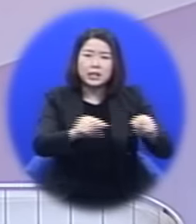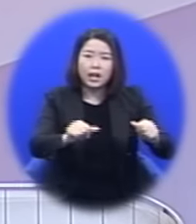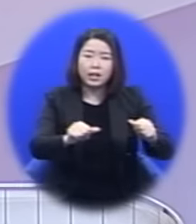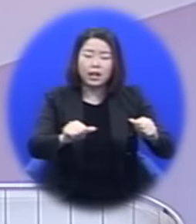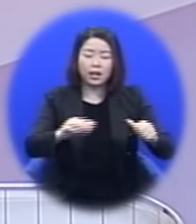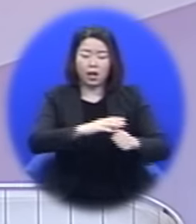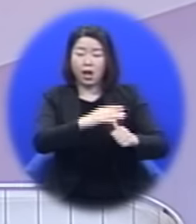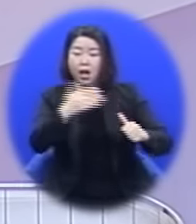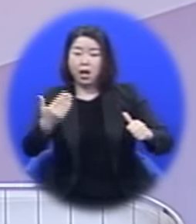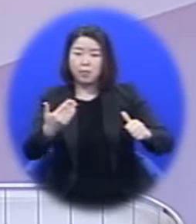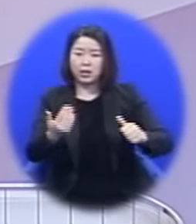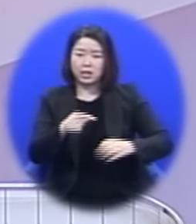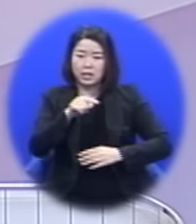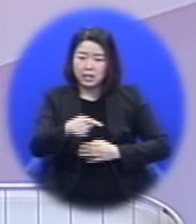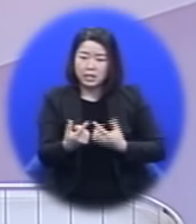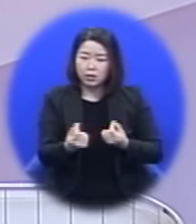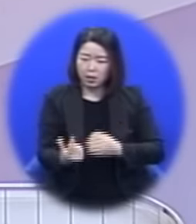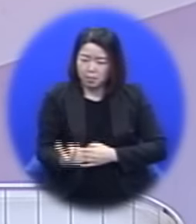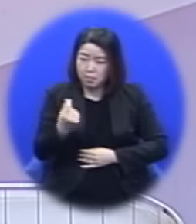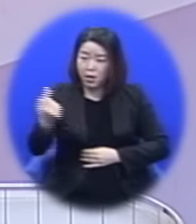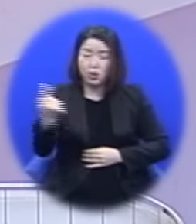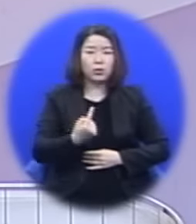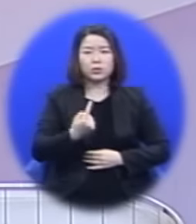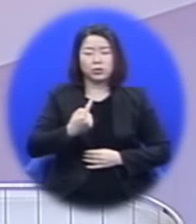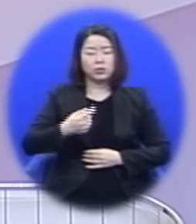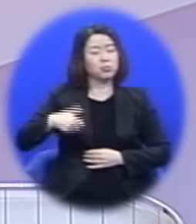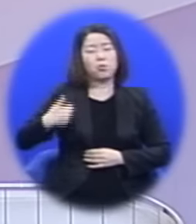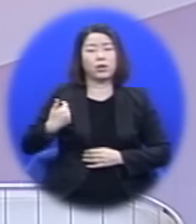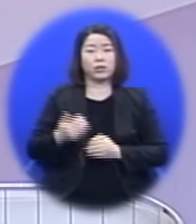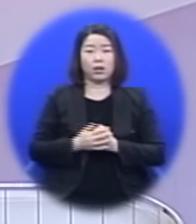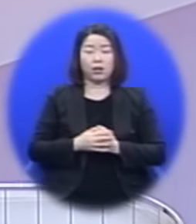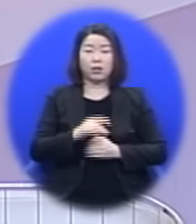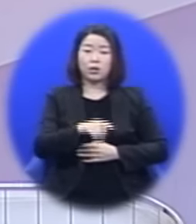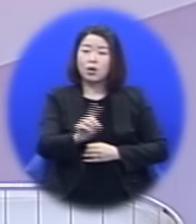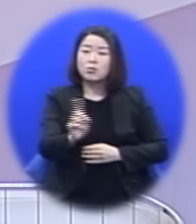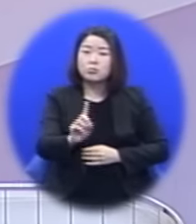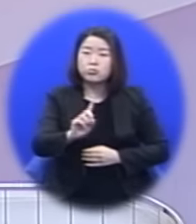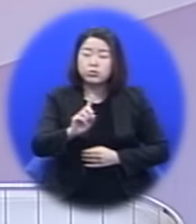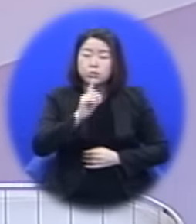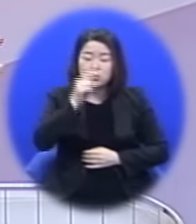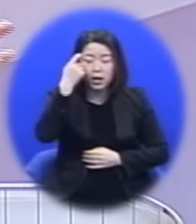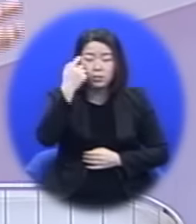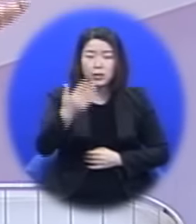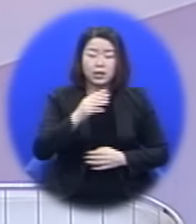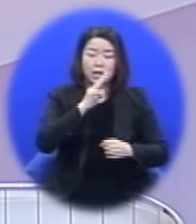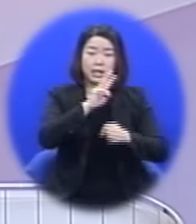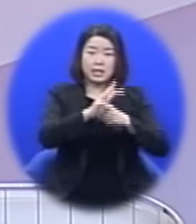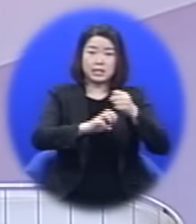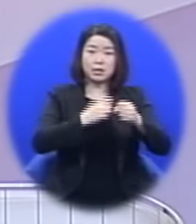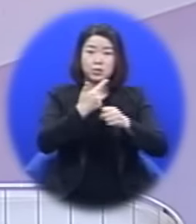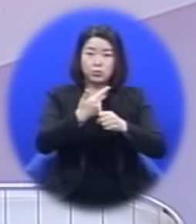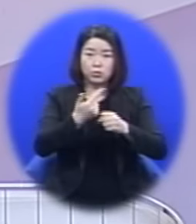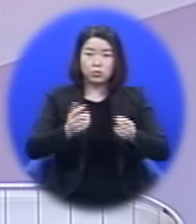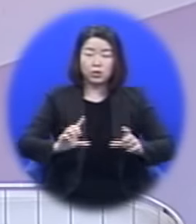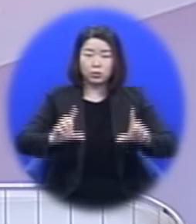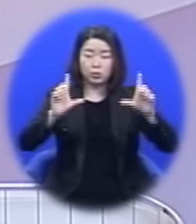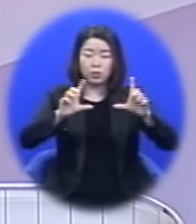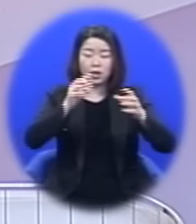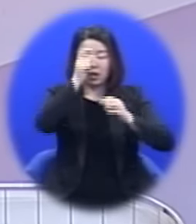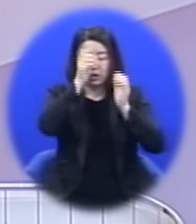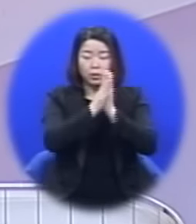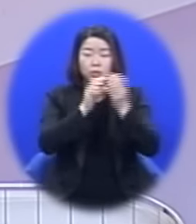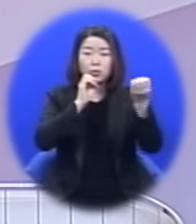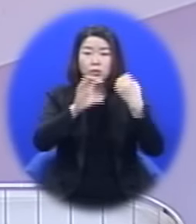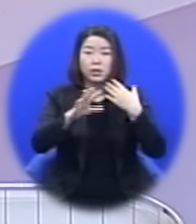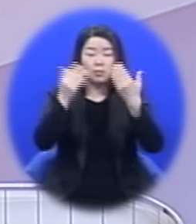빨리 올 줄은 꿈에도 몰랐다. 이게 무슨 소리입니까? 36년 동안 응답 못 받은 기도가 응답이